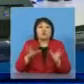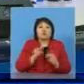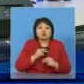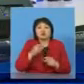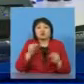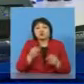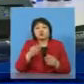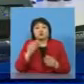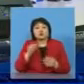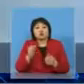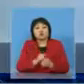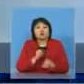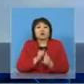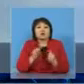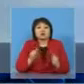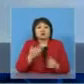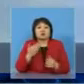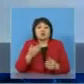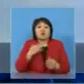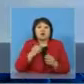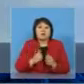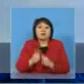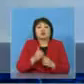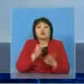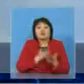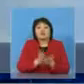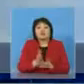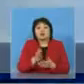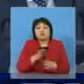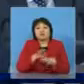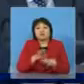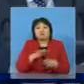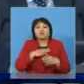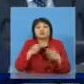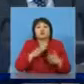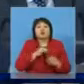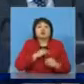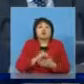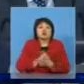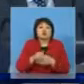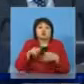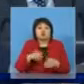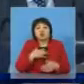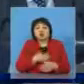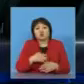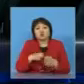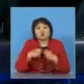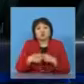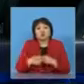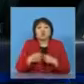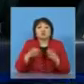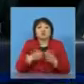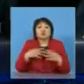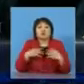в интересах устойчивого развития, и его проведение направлено на усиление роли профсоюзов в решении актуальных проблем в